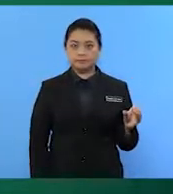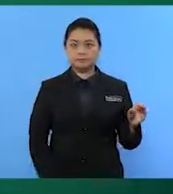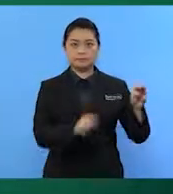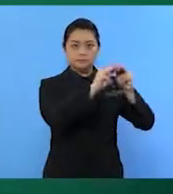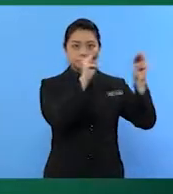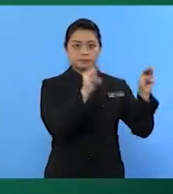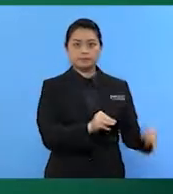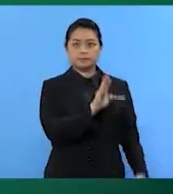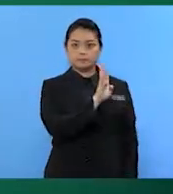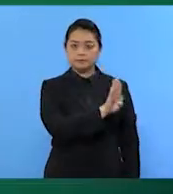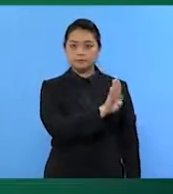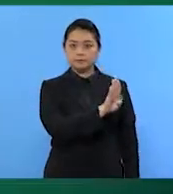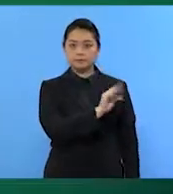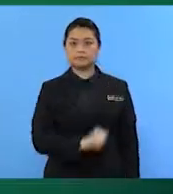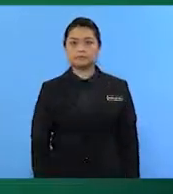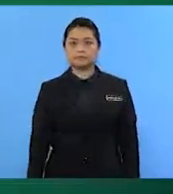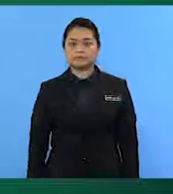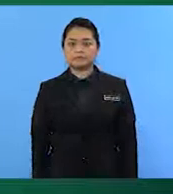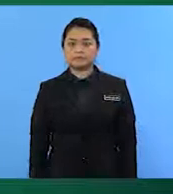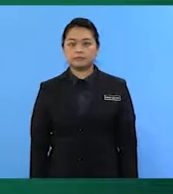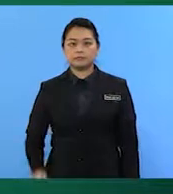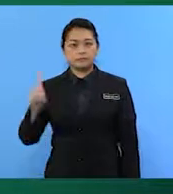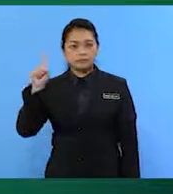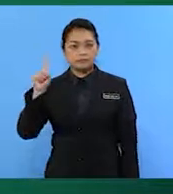pertama matriks B.